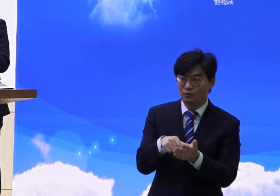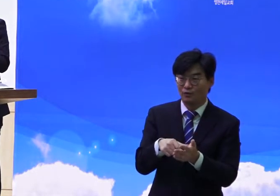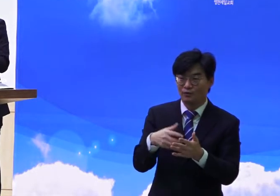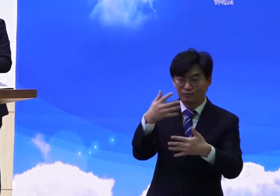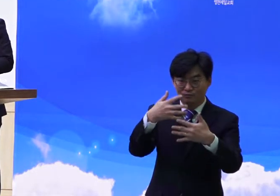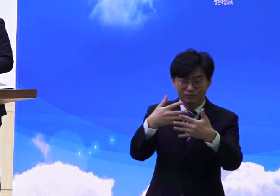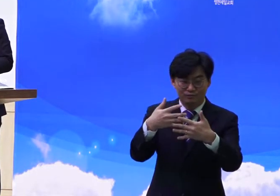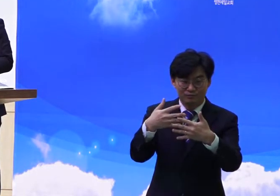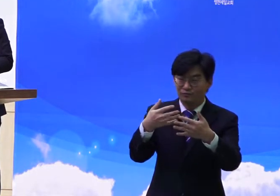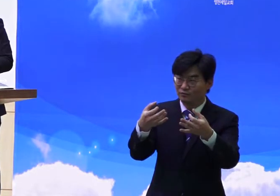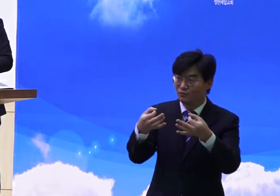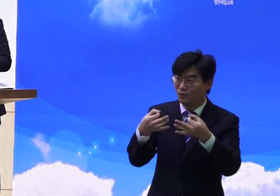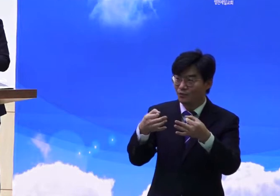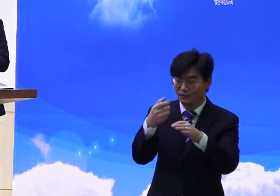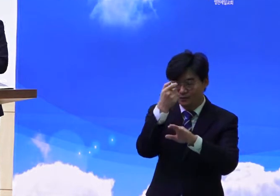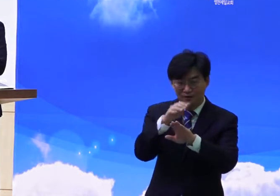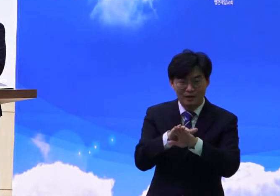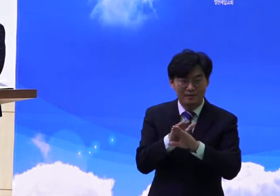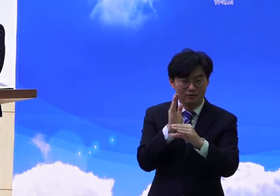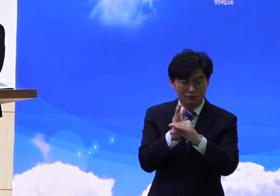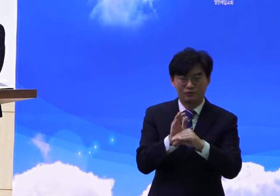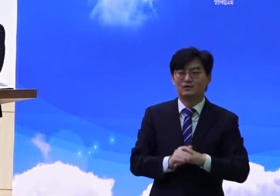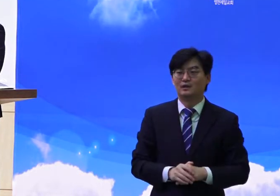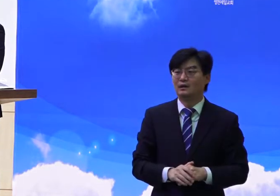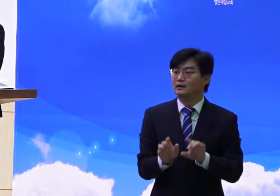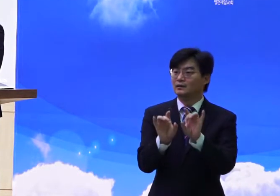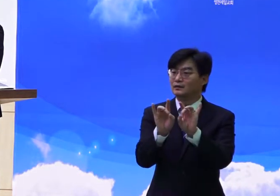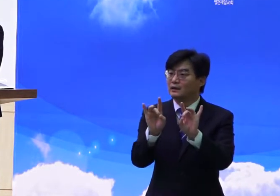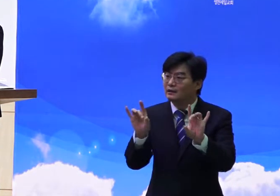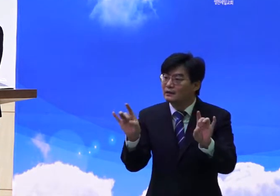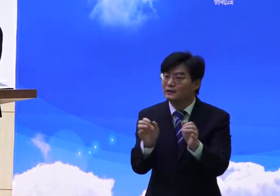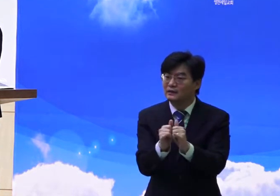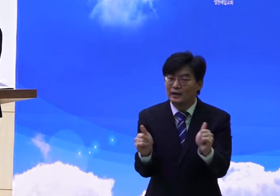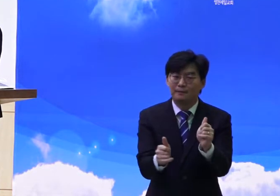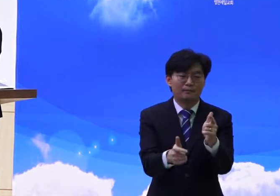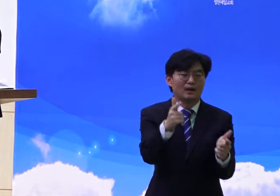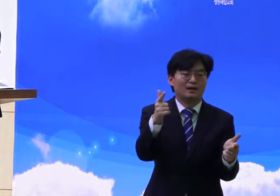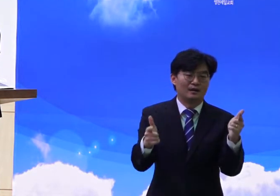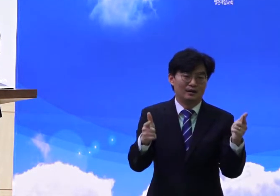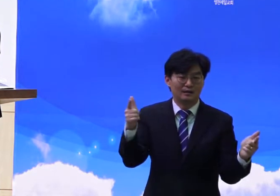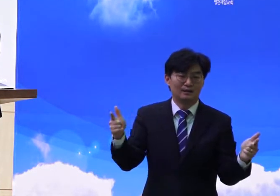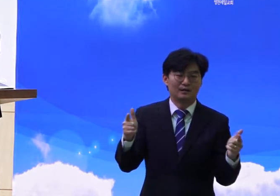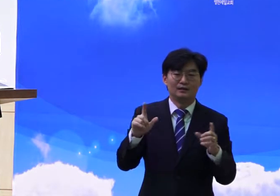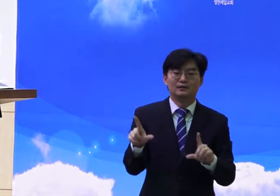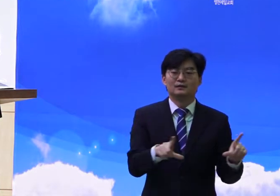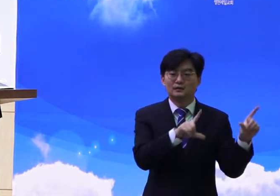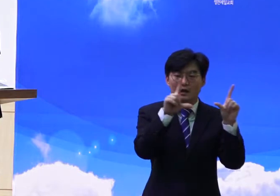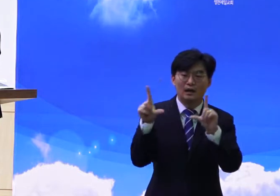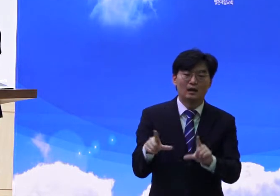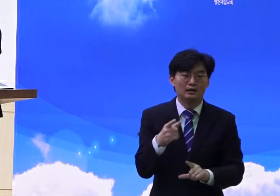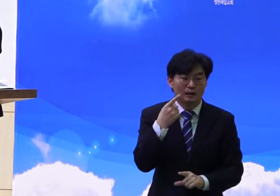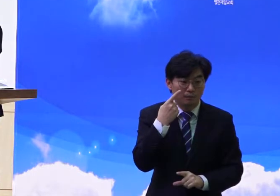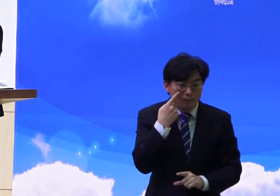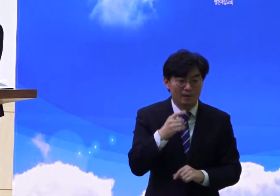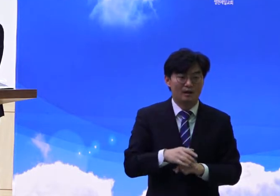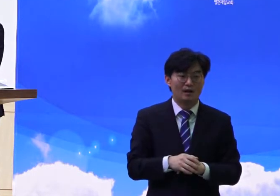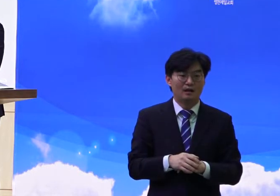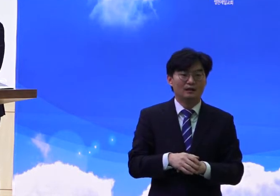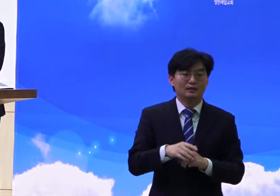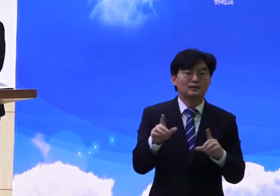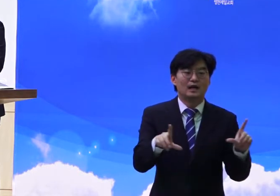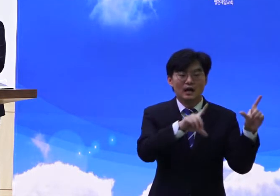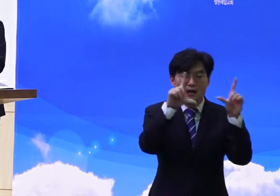분 한 분들의 인생이 정말 쉽지 않습니다. 우리 인생이 순풍에 돛을 단 배처럼